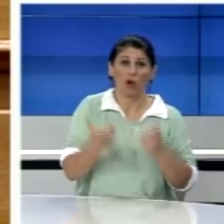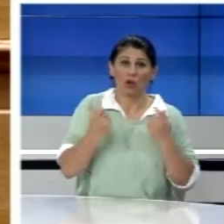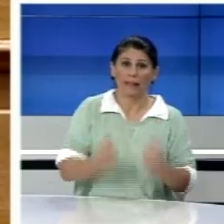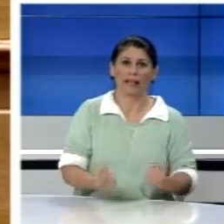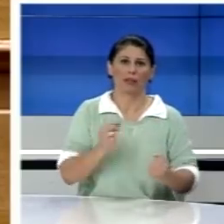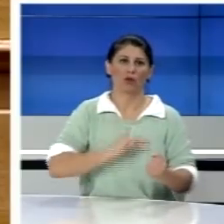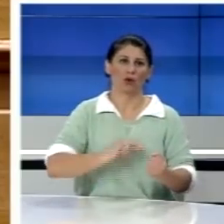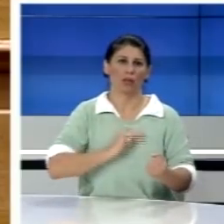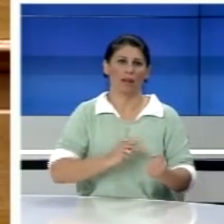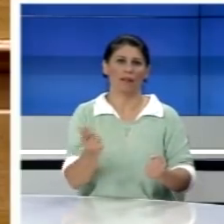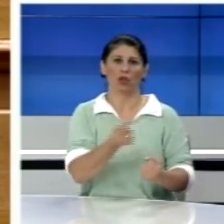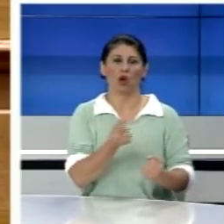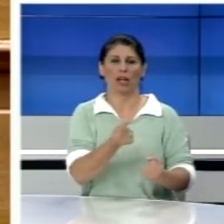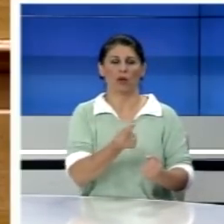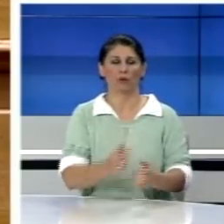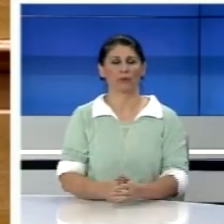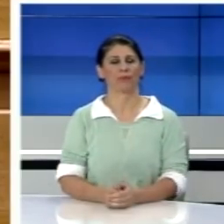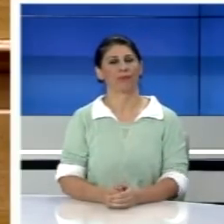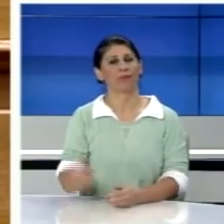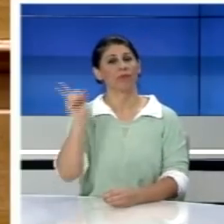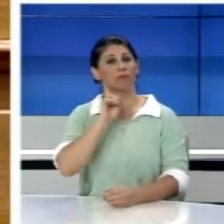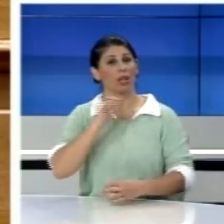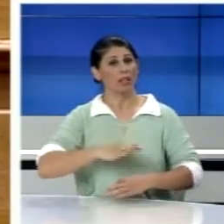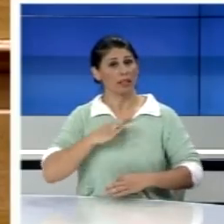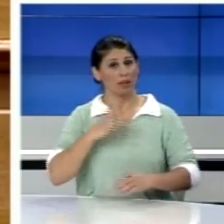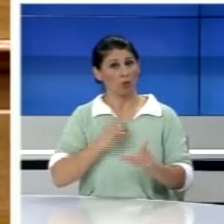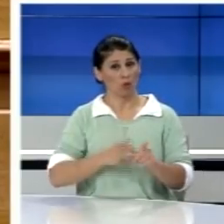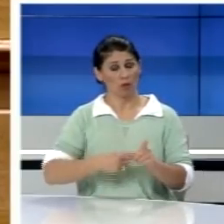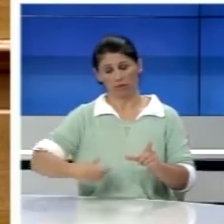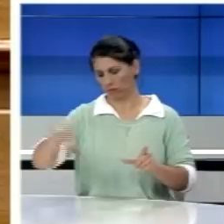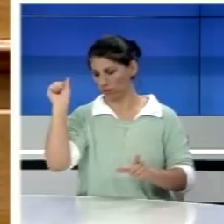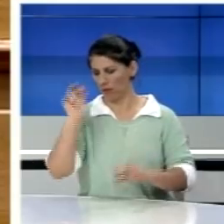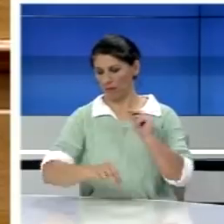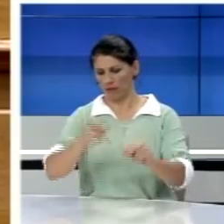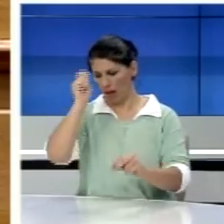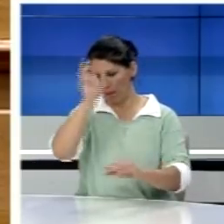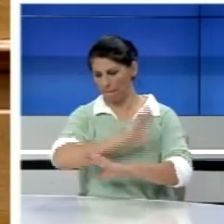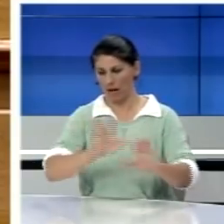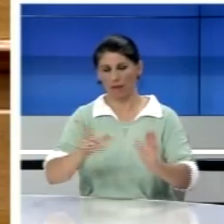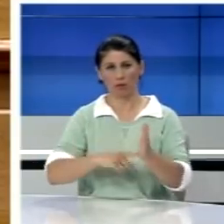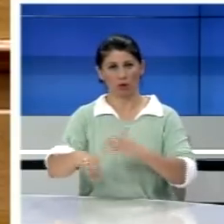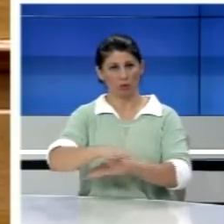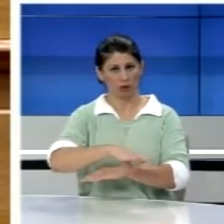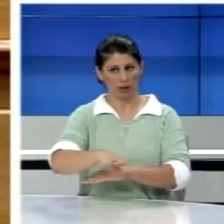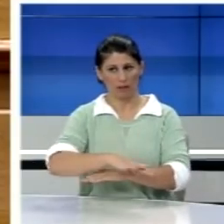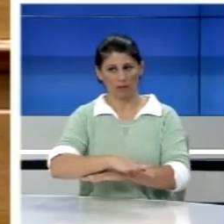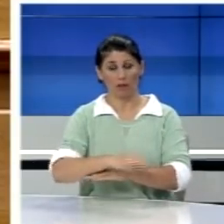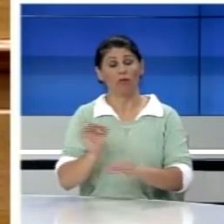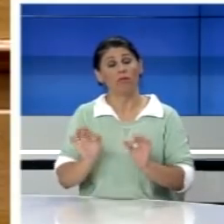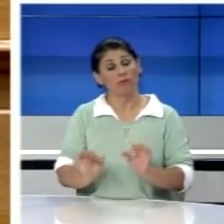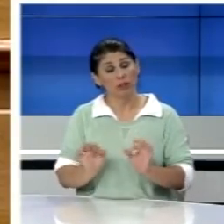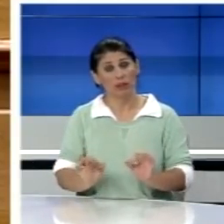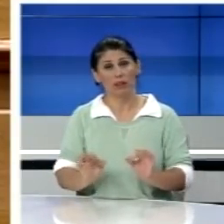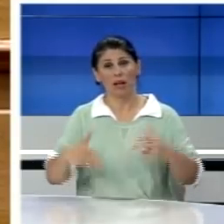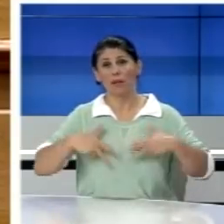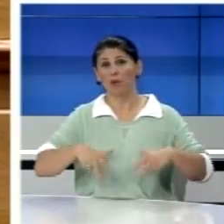αντέχει η κερδοφορία των λίγων. Κυρίες και κύριοι, το ΚΚΕ καταψηφίζει το απαράδεκτο αυτό νομοσχέδιο. Φυσικά,